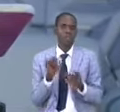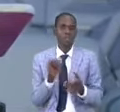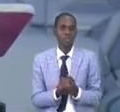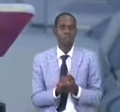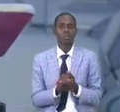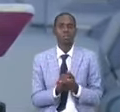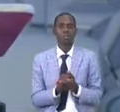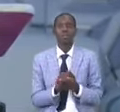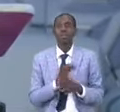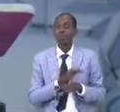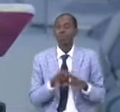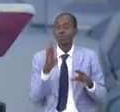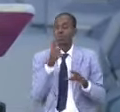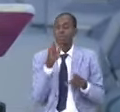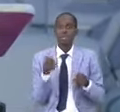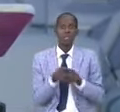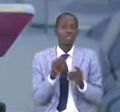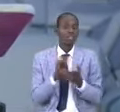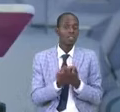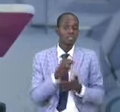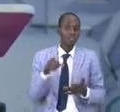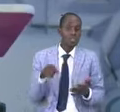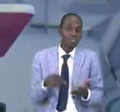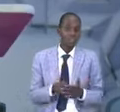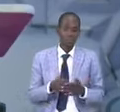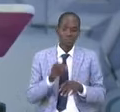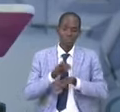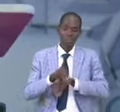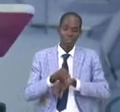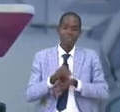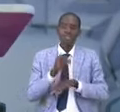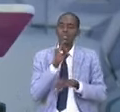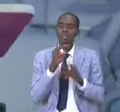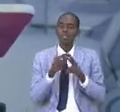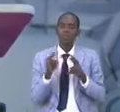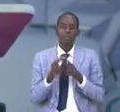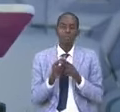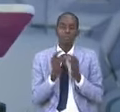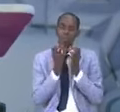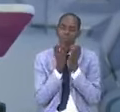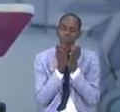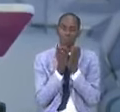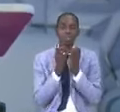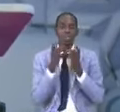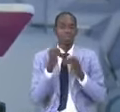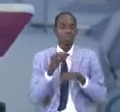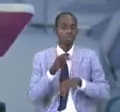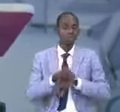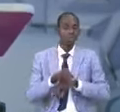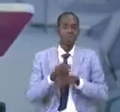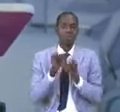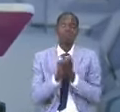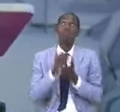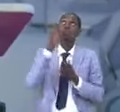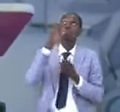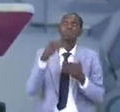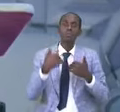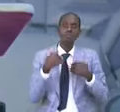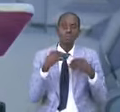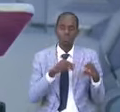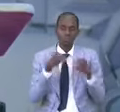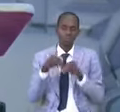commercialiser ton ministère le ministère précieux le ministère que Dieu nous a confié il est précieux